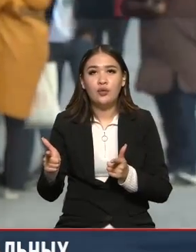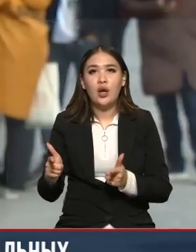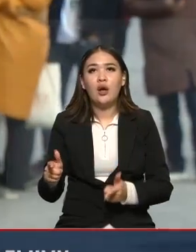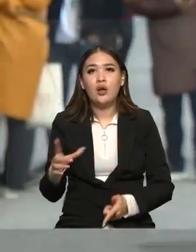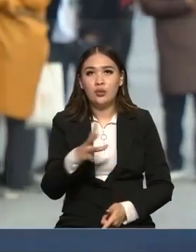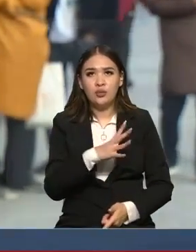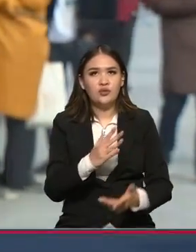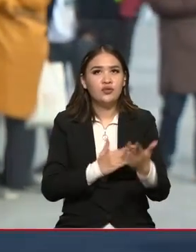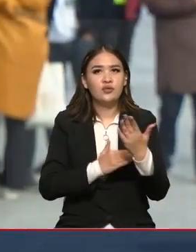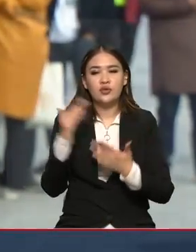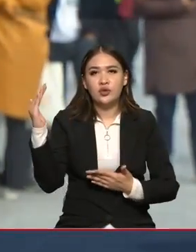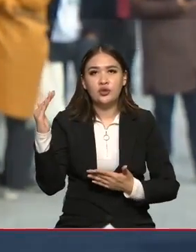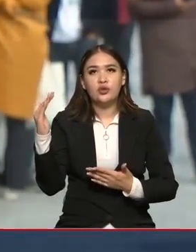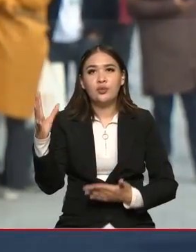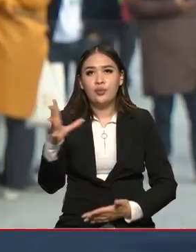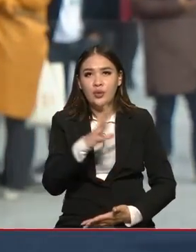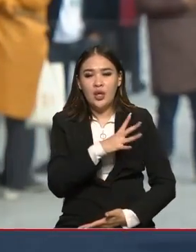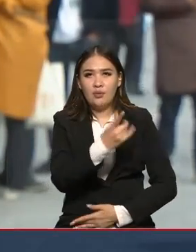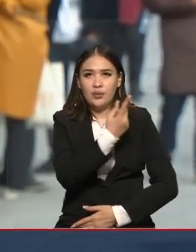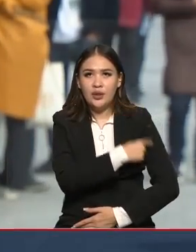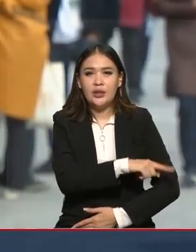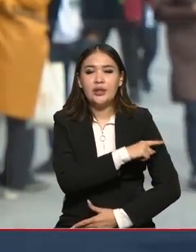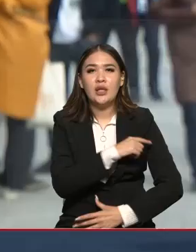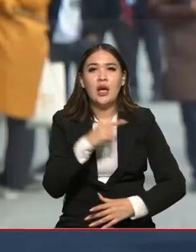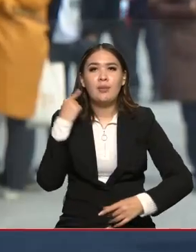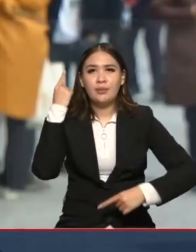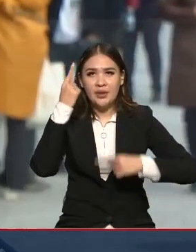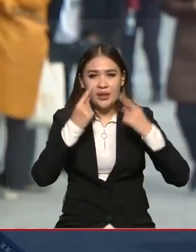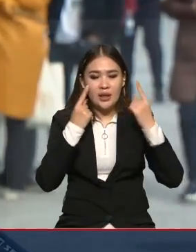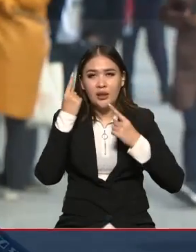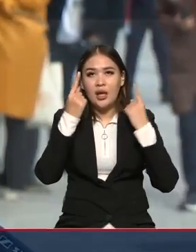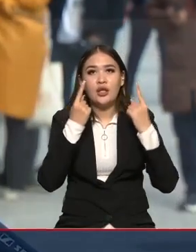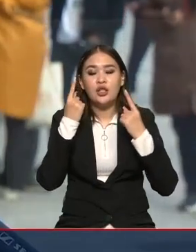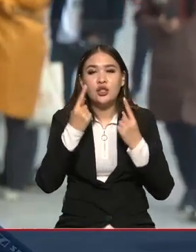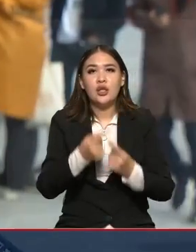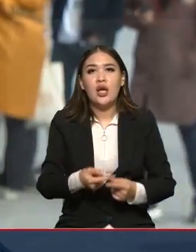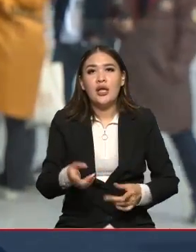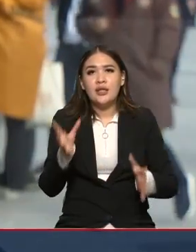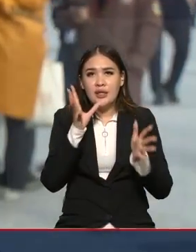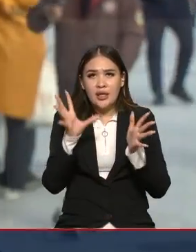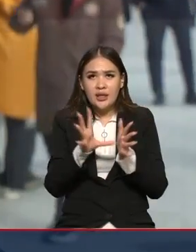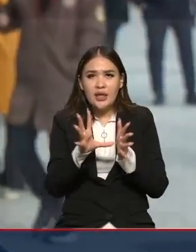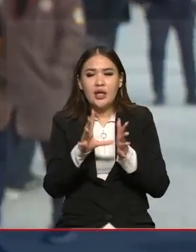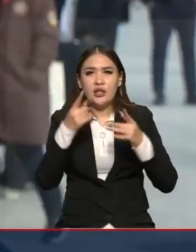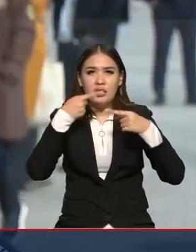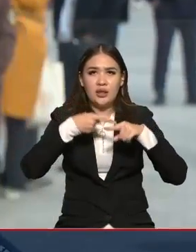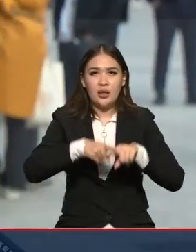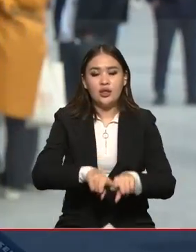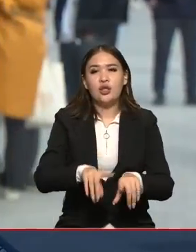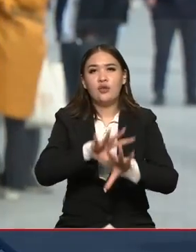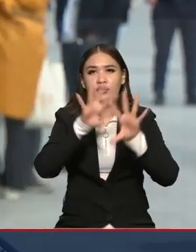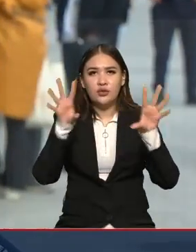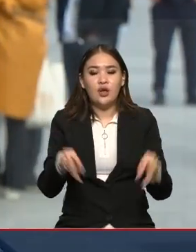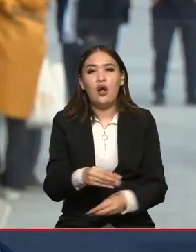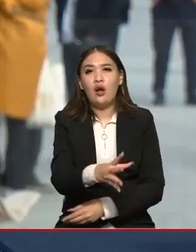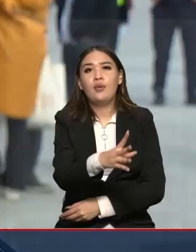нас на высшем уровне. Было медицинское обеспечение, психологическое, техническое, тактическое. Все